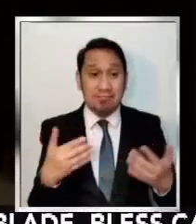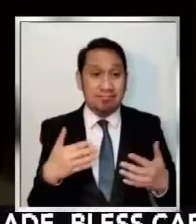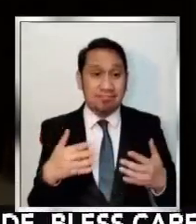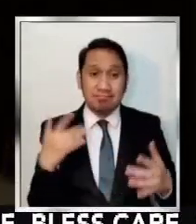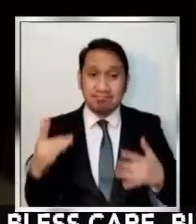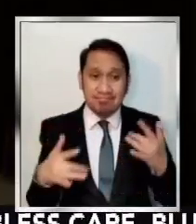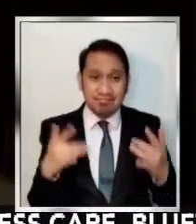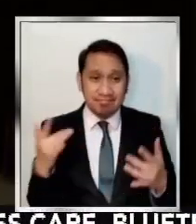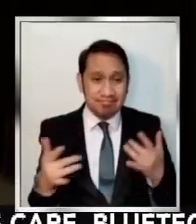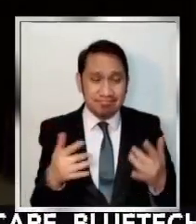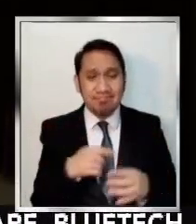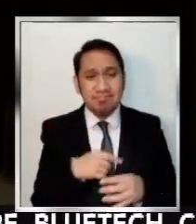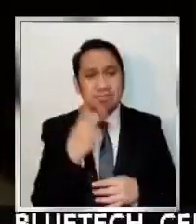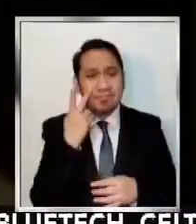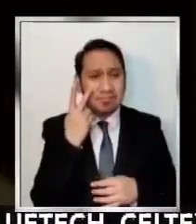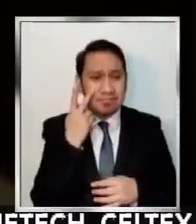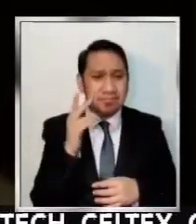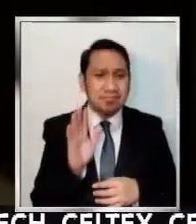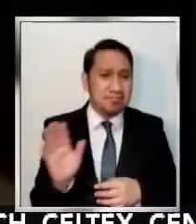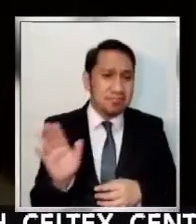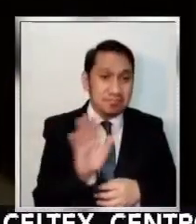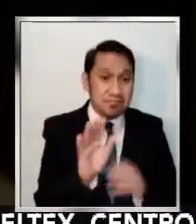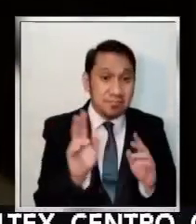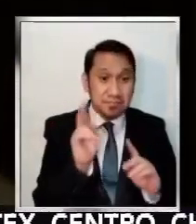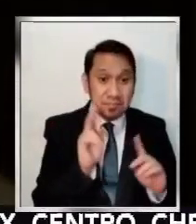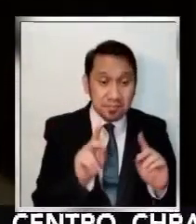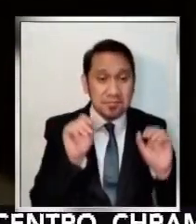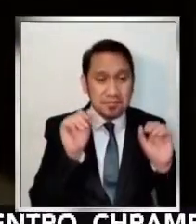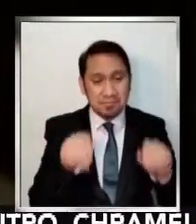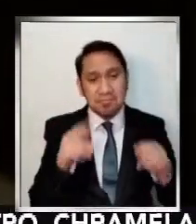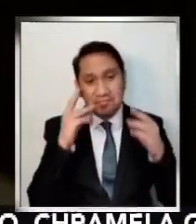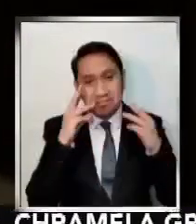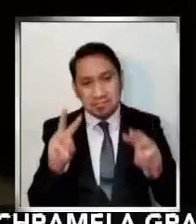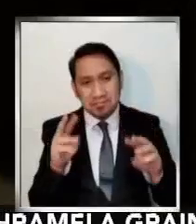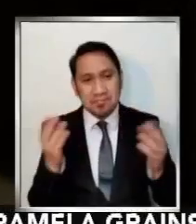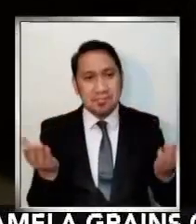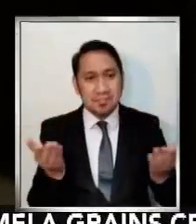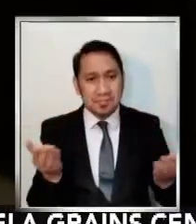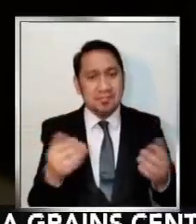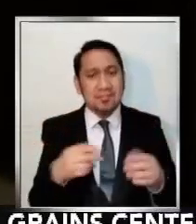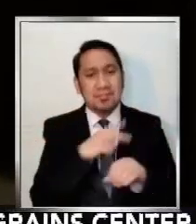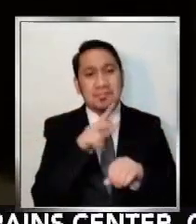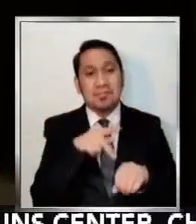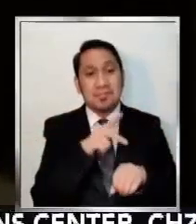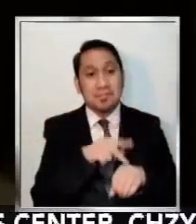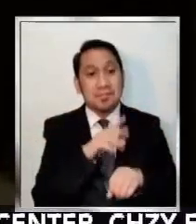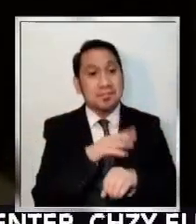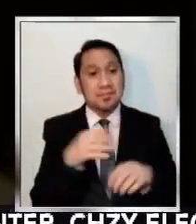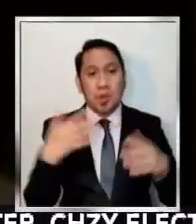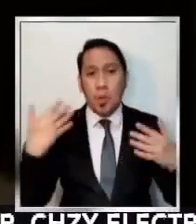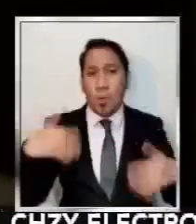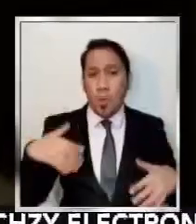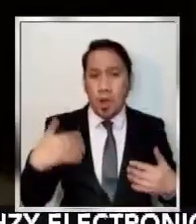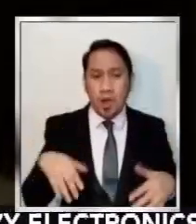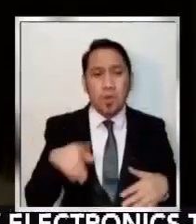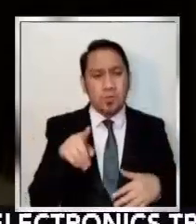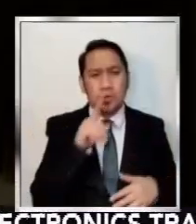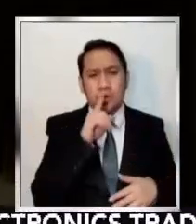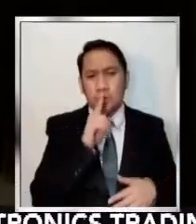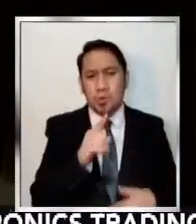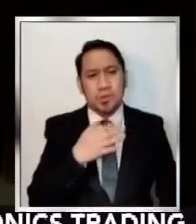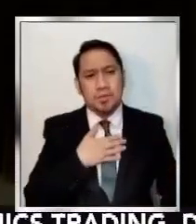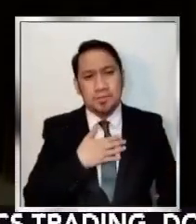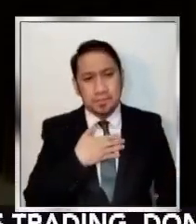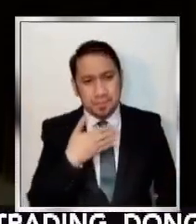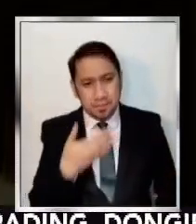to see mga kapuso natin na mapanood siya dito dahil grabe at nakita ko yung dedication na